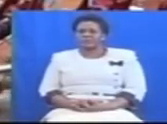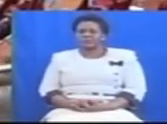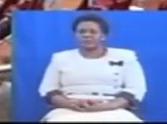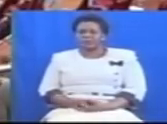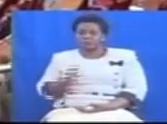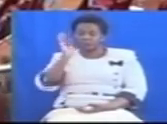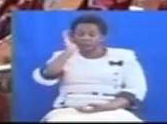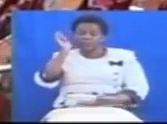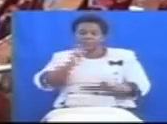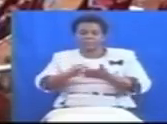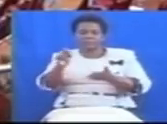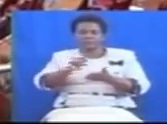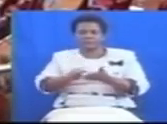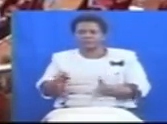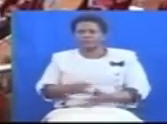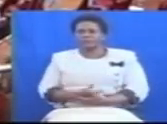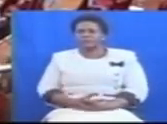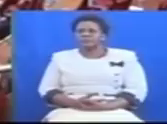Katibu,